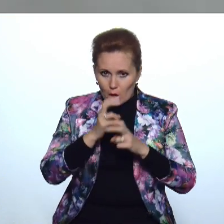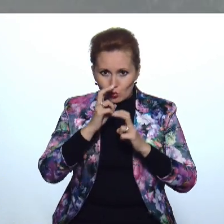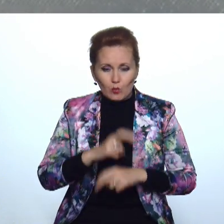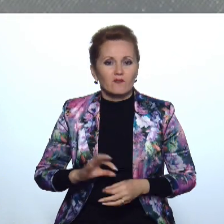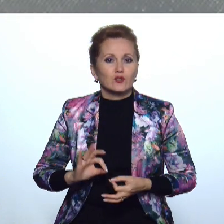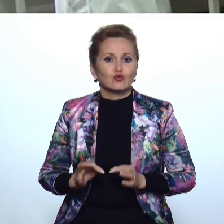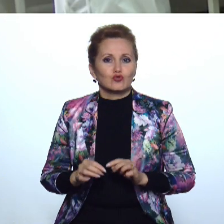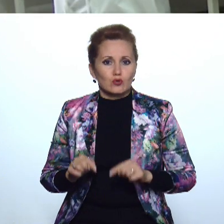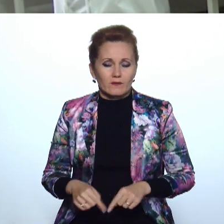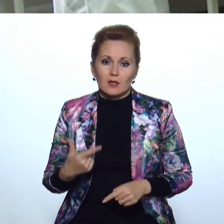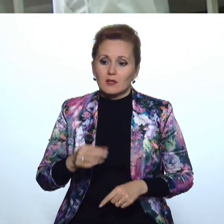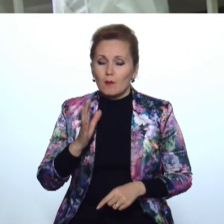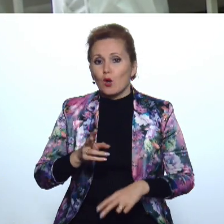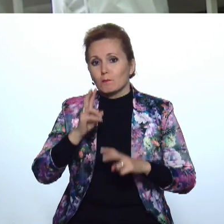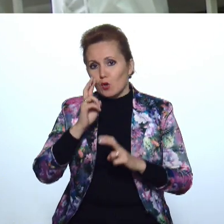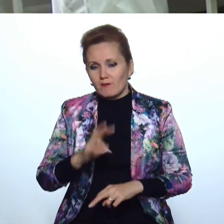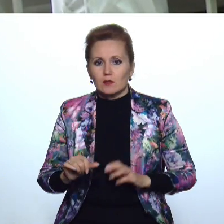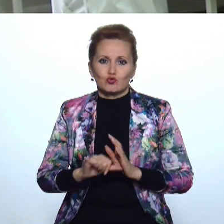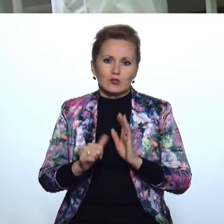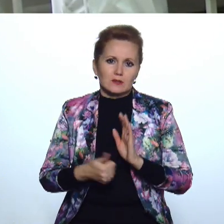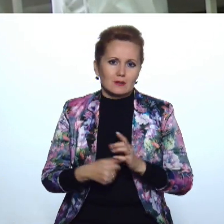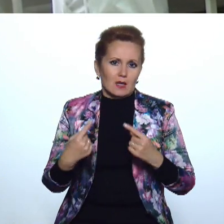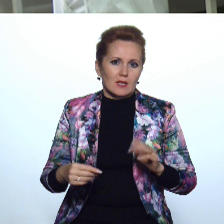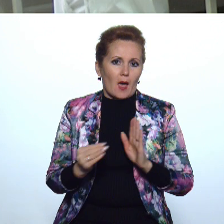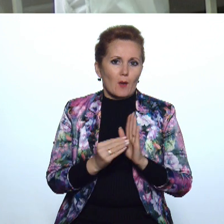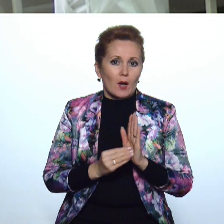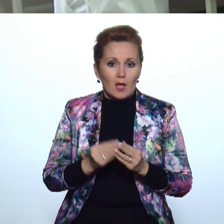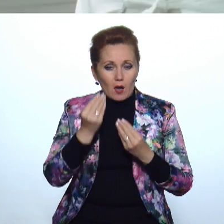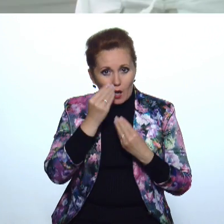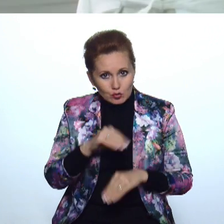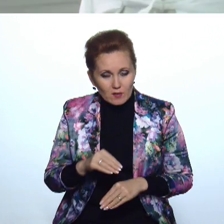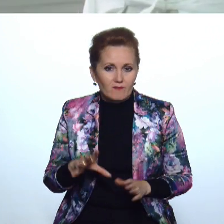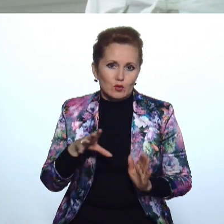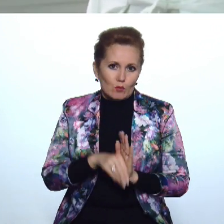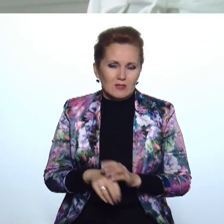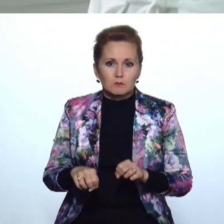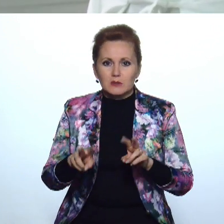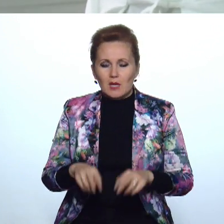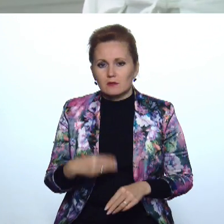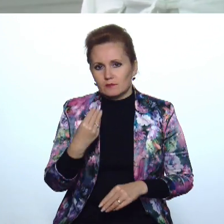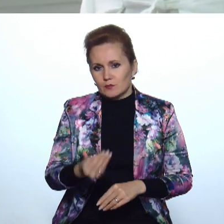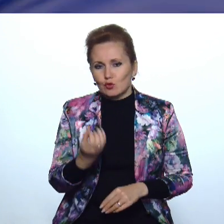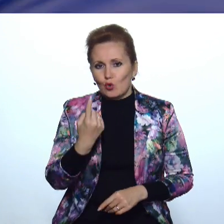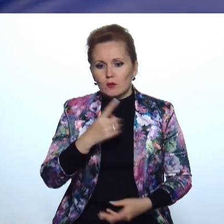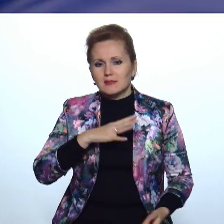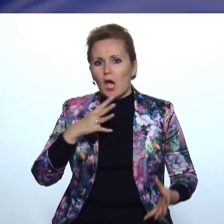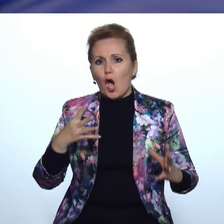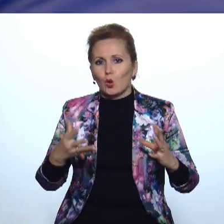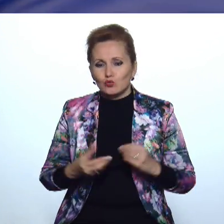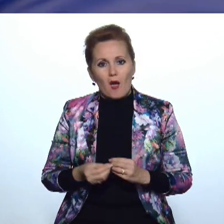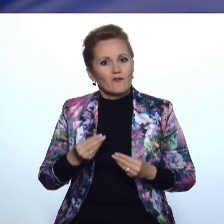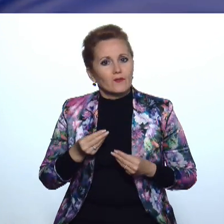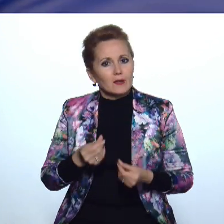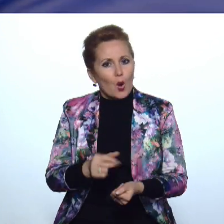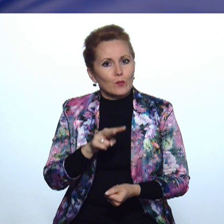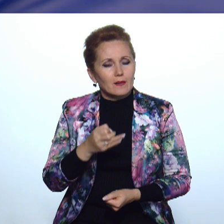Ижевск, где он будет проверен на 16 показателей качества. В том числе специалисты дадут еще одно заключение. Влияют